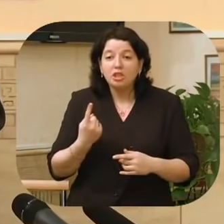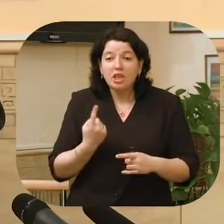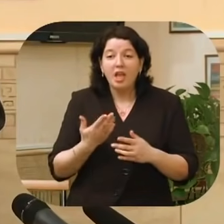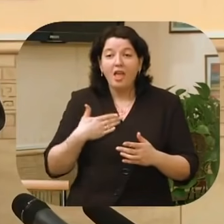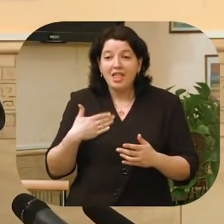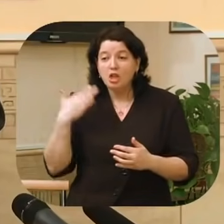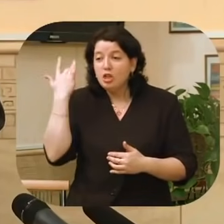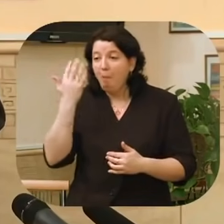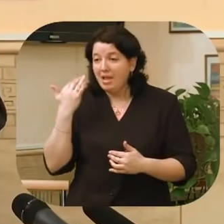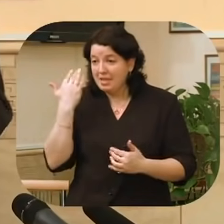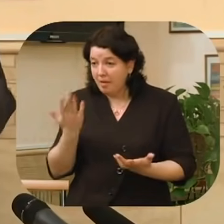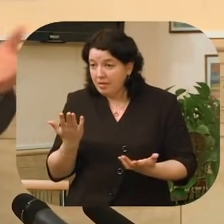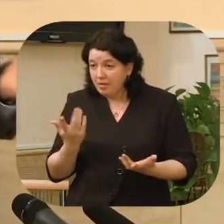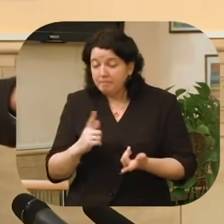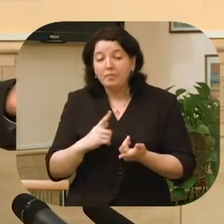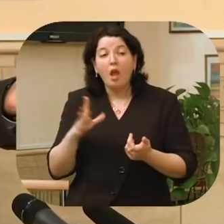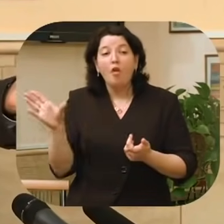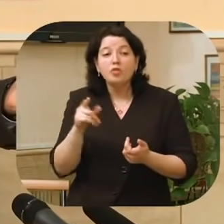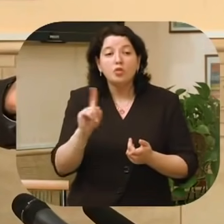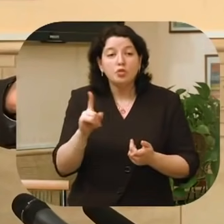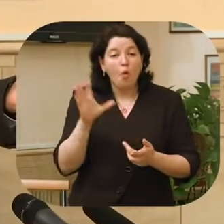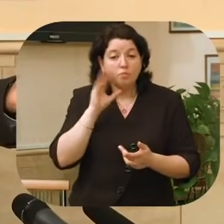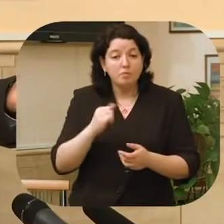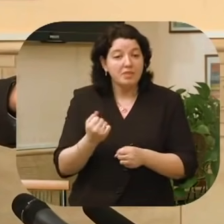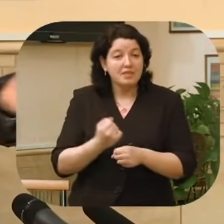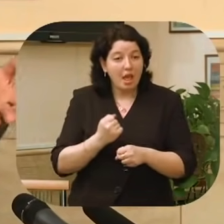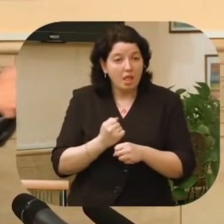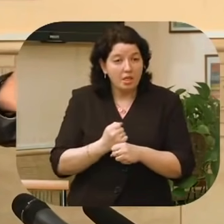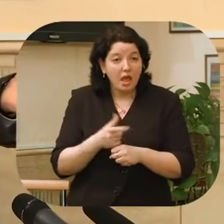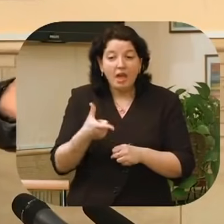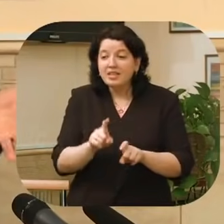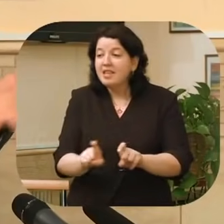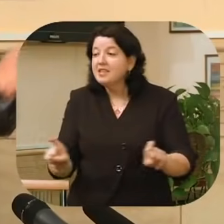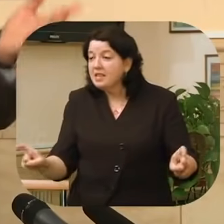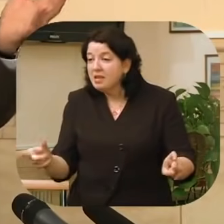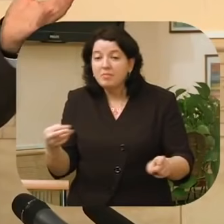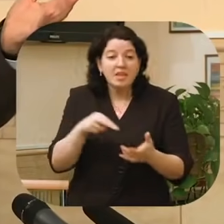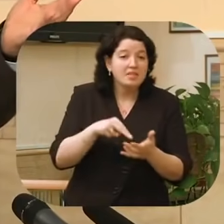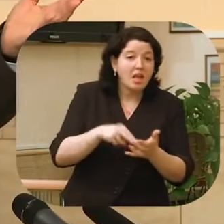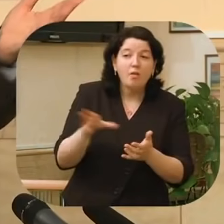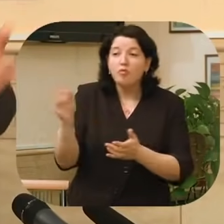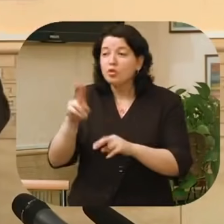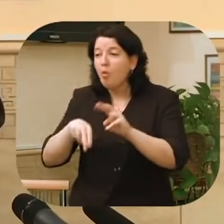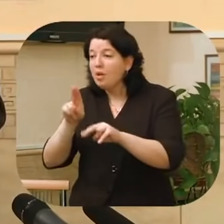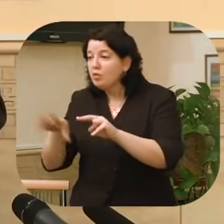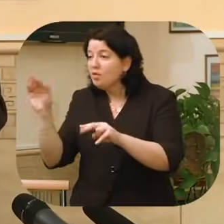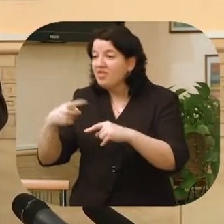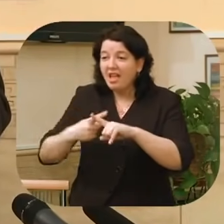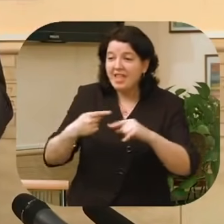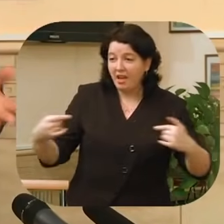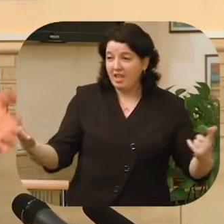воплощением нашей мысли. Все, что сделано, где мы сидим, стоим, что построено, вся